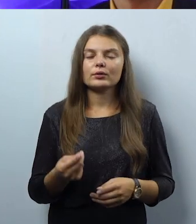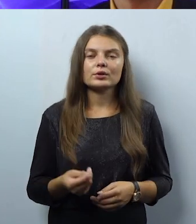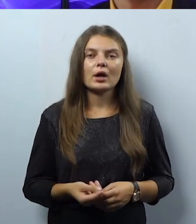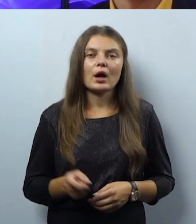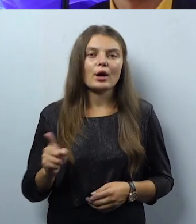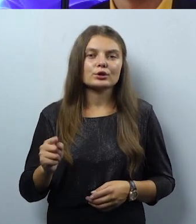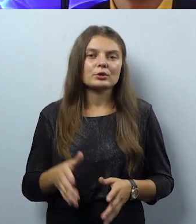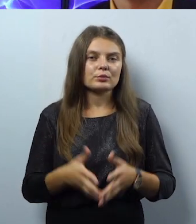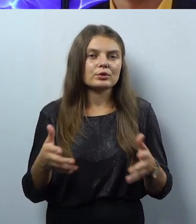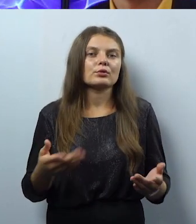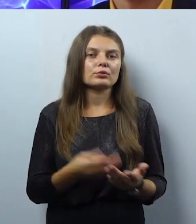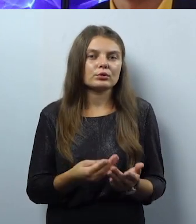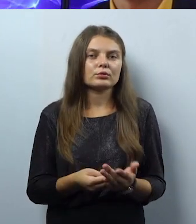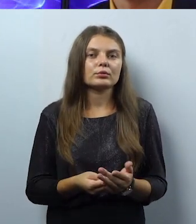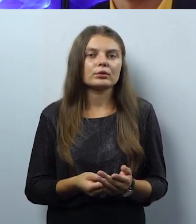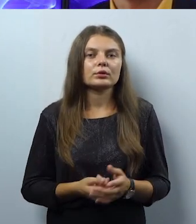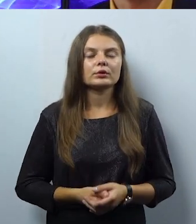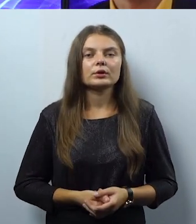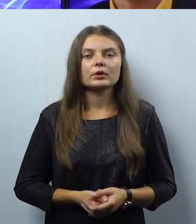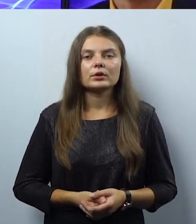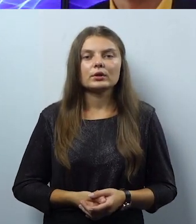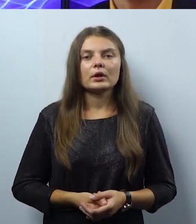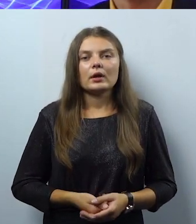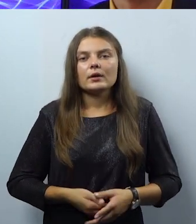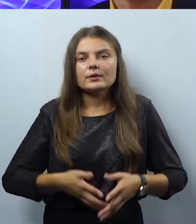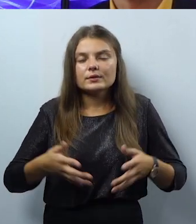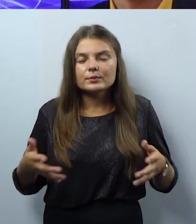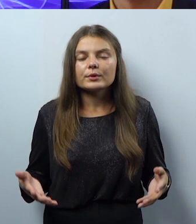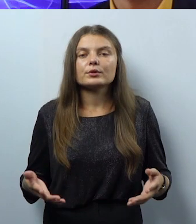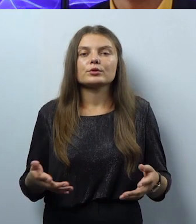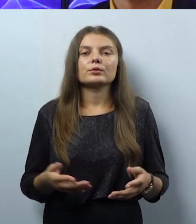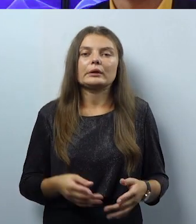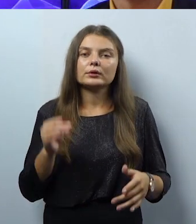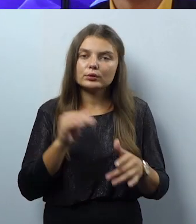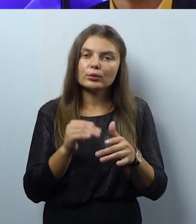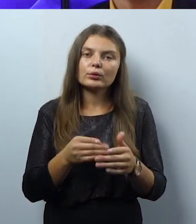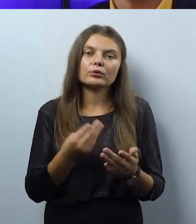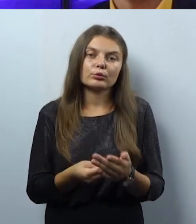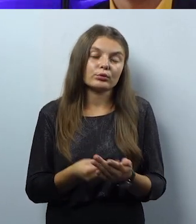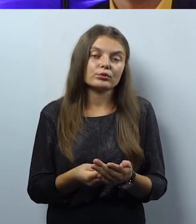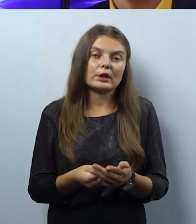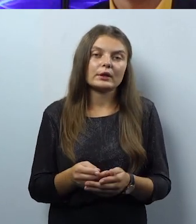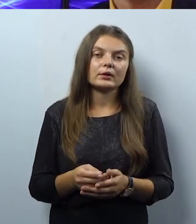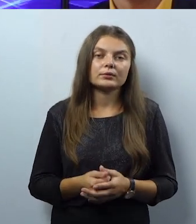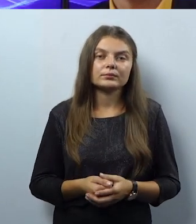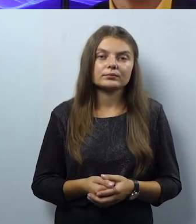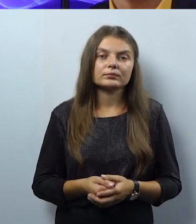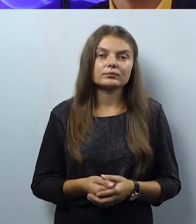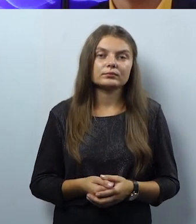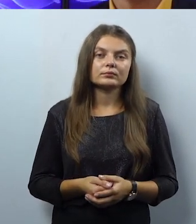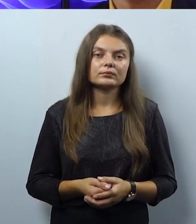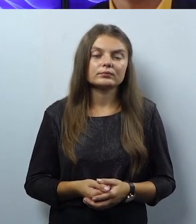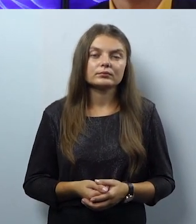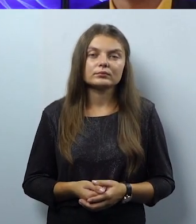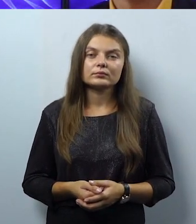сьогодні. У нас чіткі наміри збільшувати надходження до бюджету. І